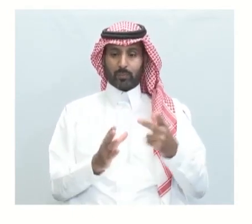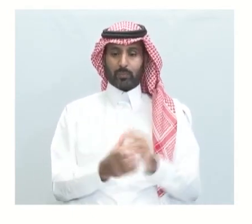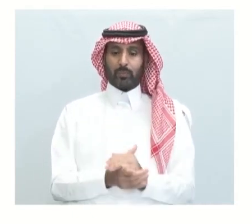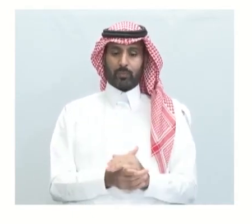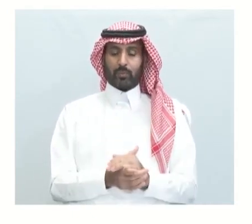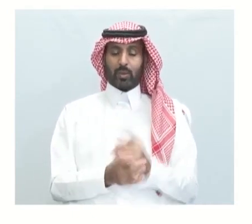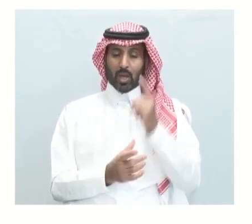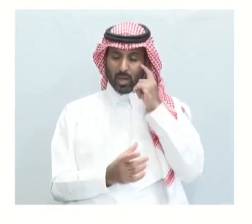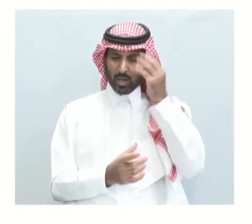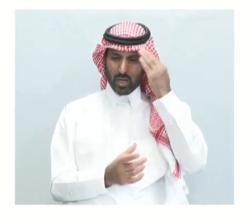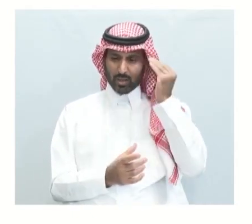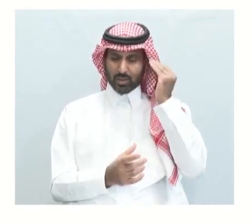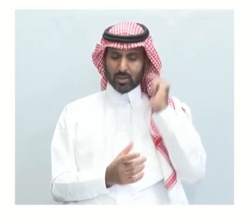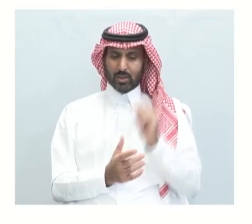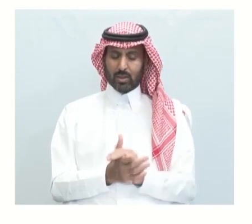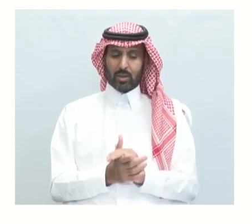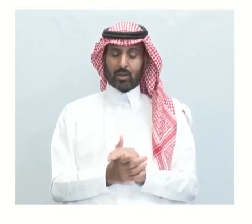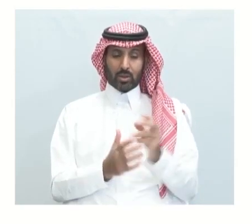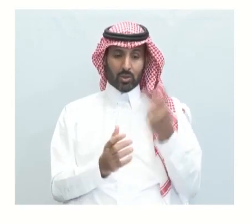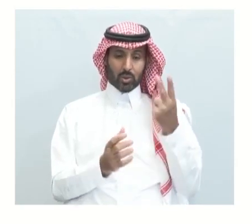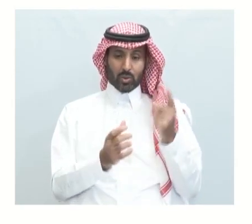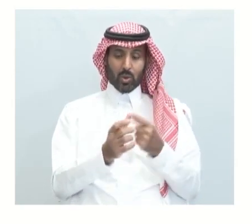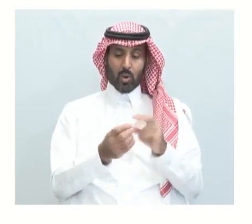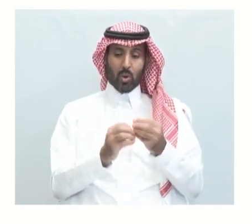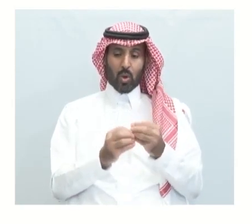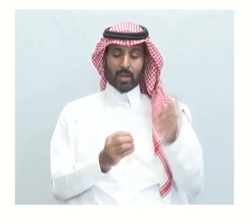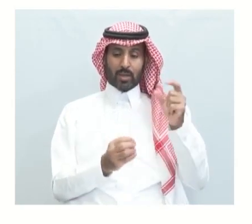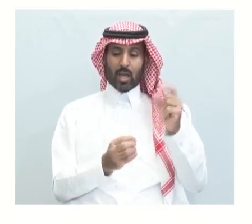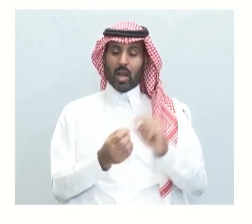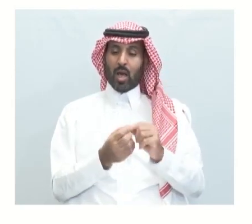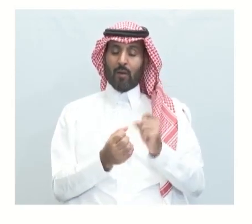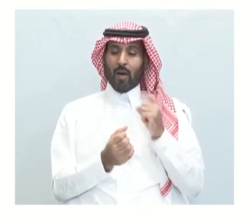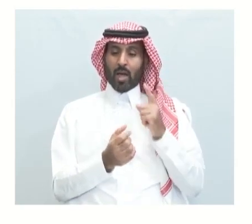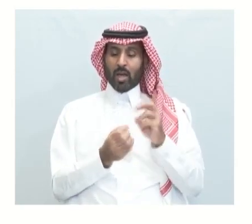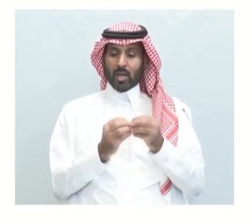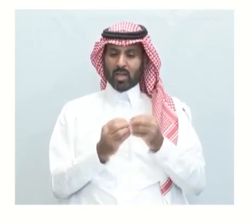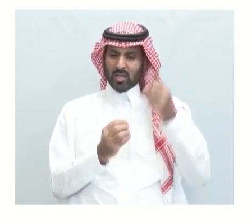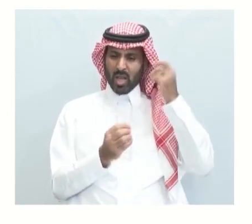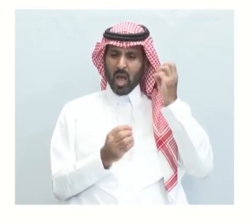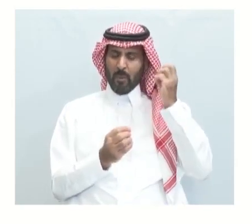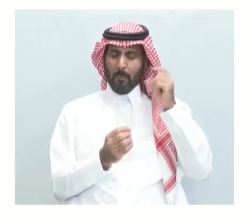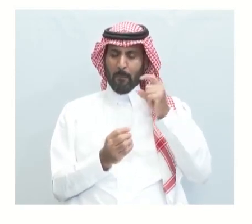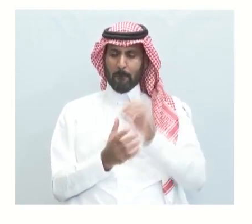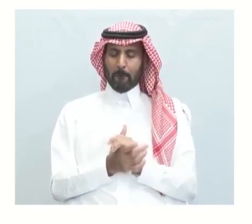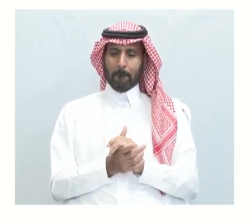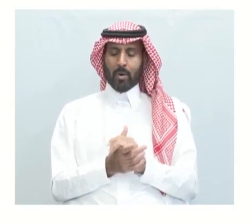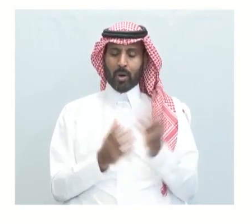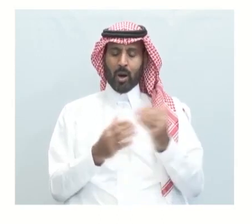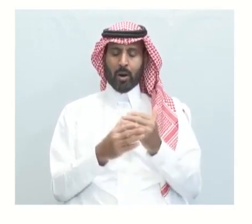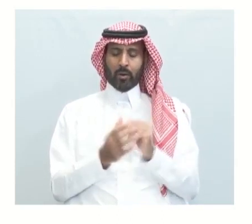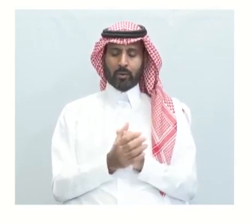في الراس الهيد نلاحظ جزئين جزء باللون الازرق الفاتح وجزء باللون الازرق الغامق ما يكون